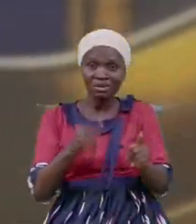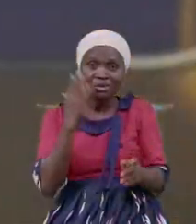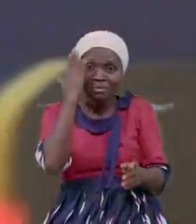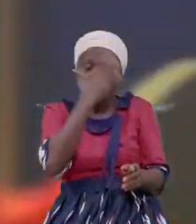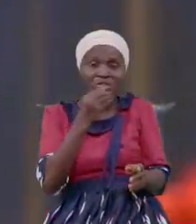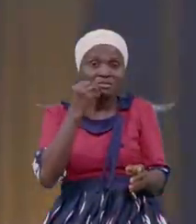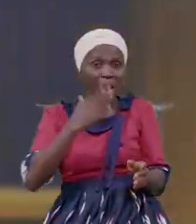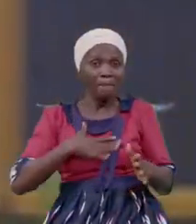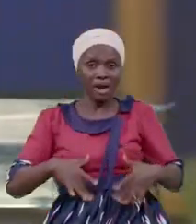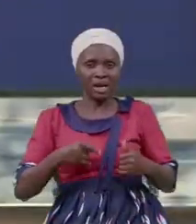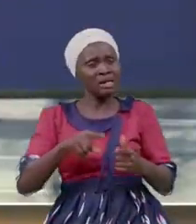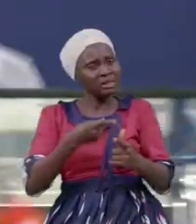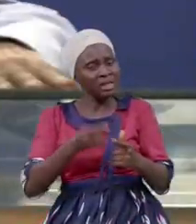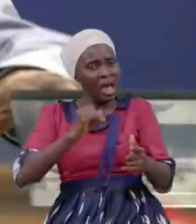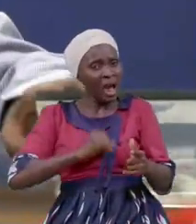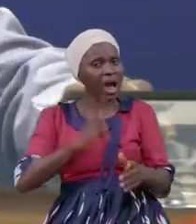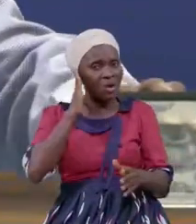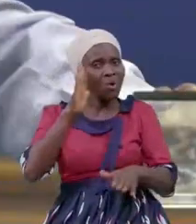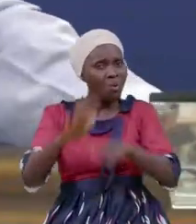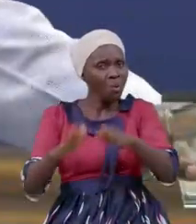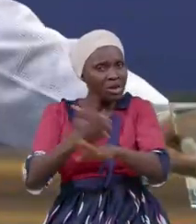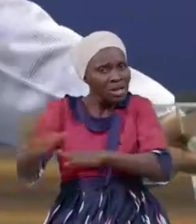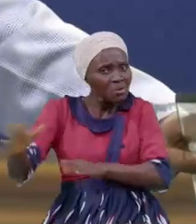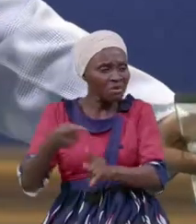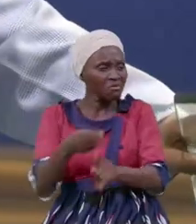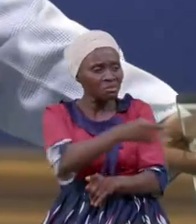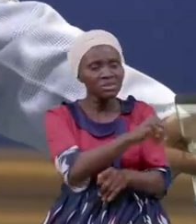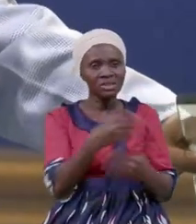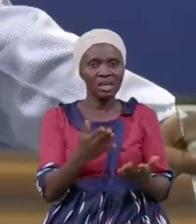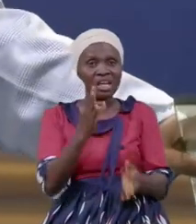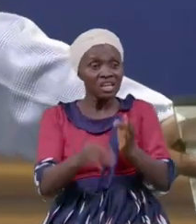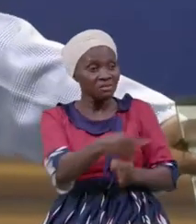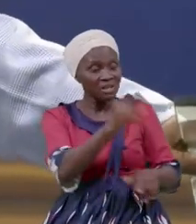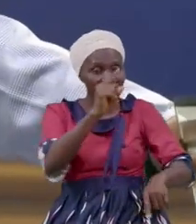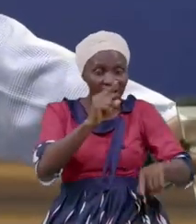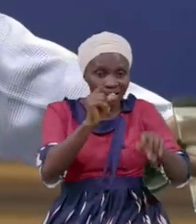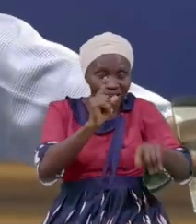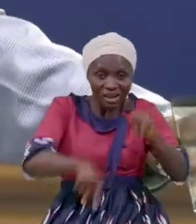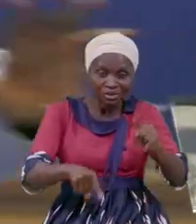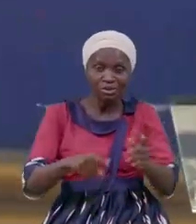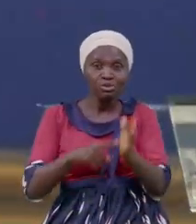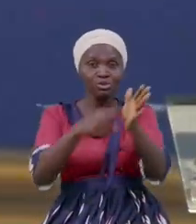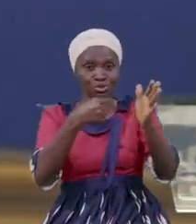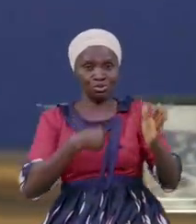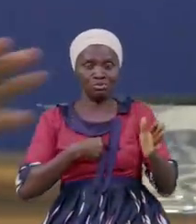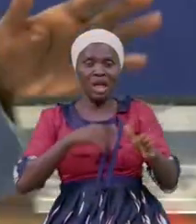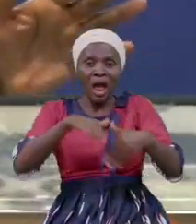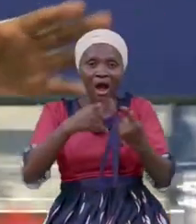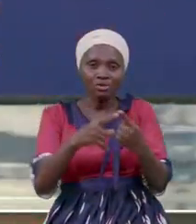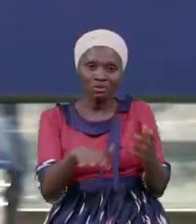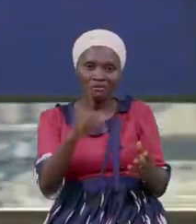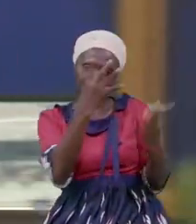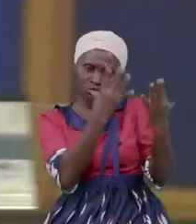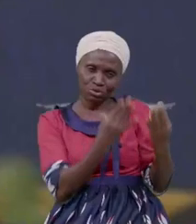m'éloigner de toi si tu ne peux pas me montrer comment me débarrasser des accusations que j'ai je vais m'éloigner de